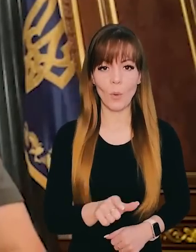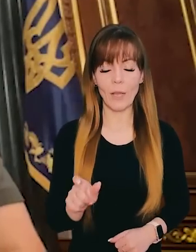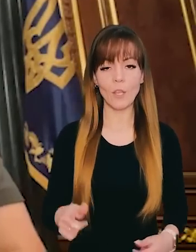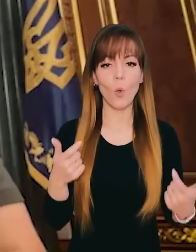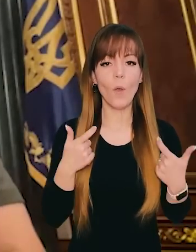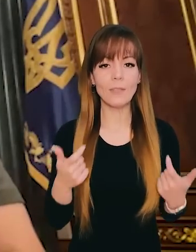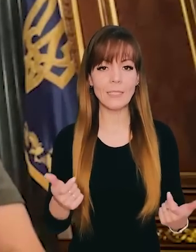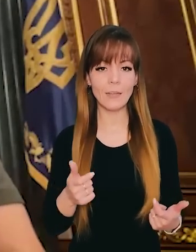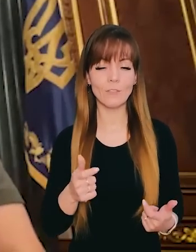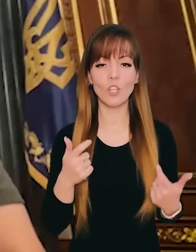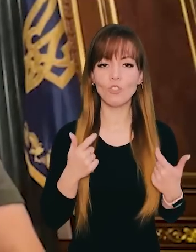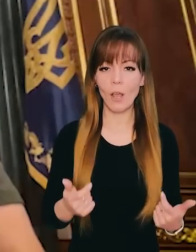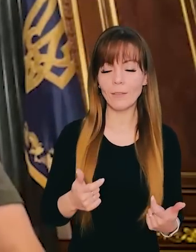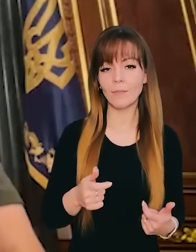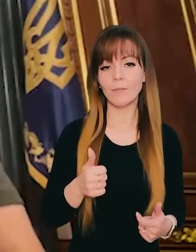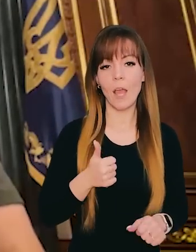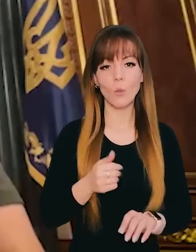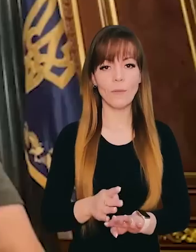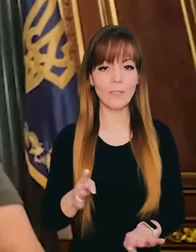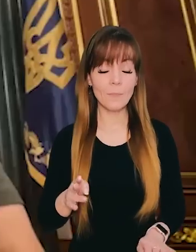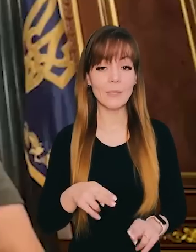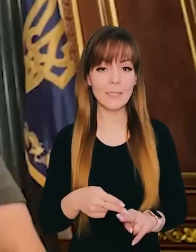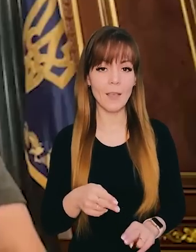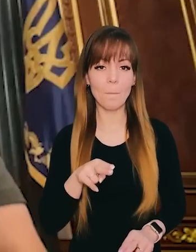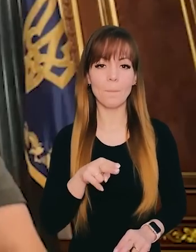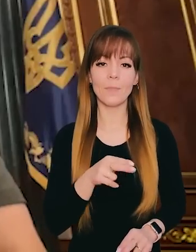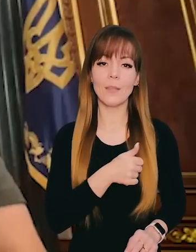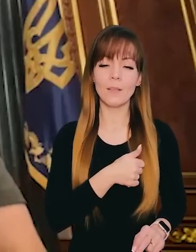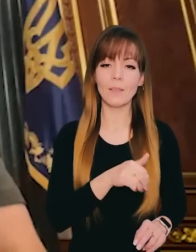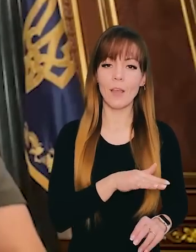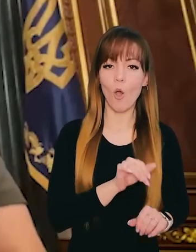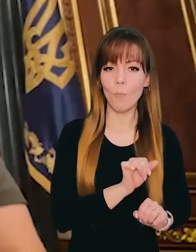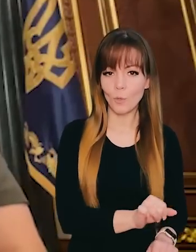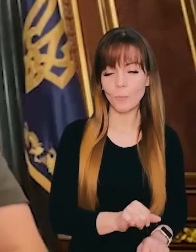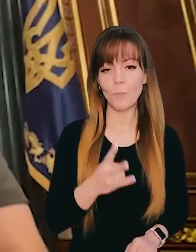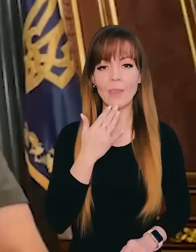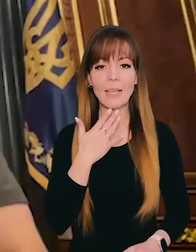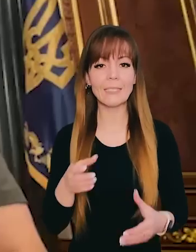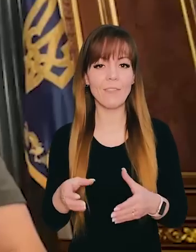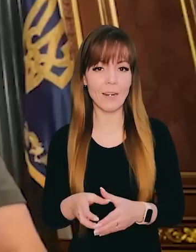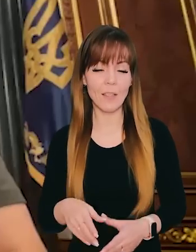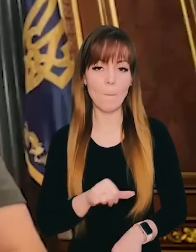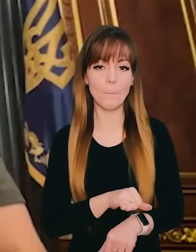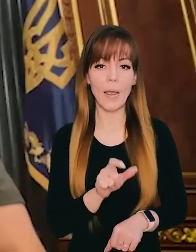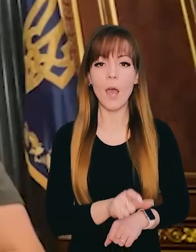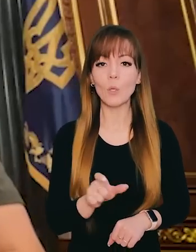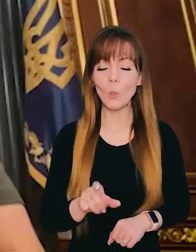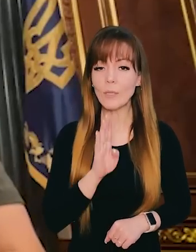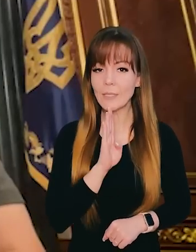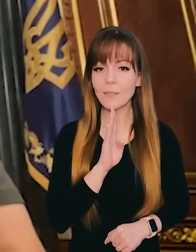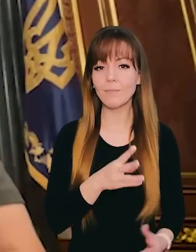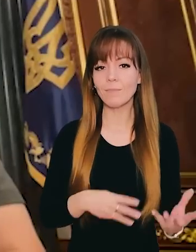українок офіцерів сержантів рядових ця армія ПМС тероборона Нацгвардія